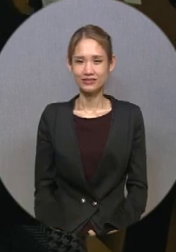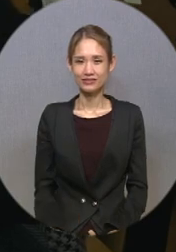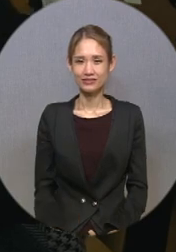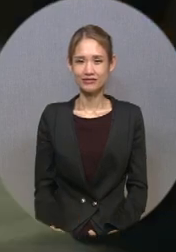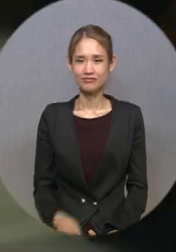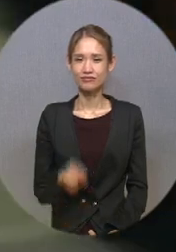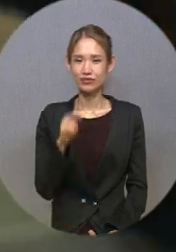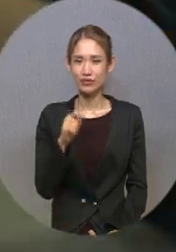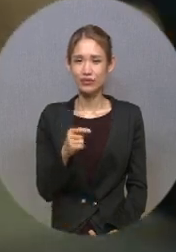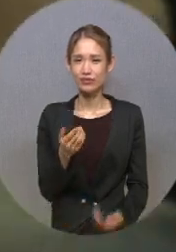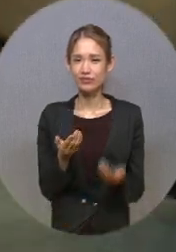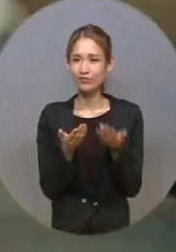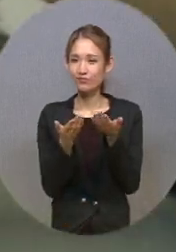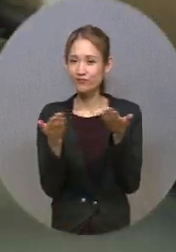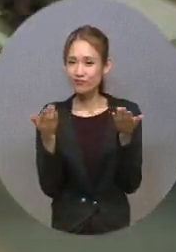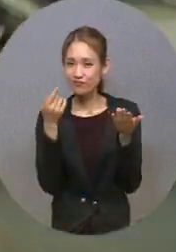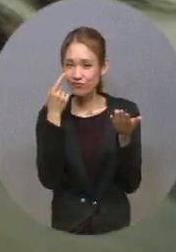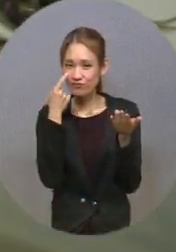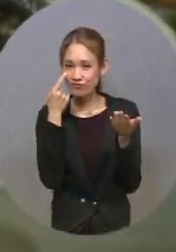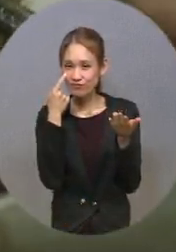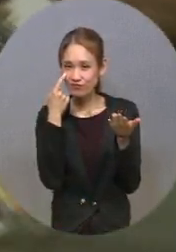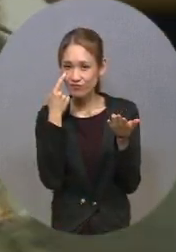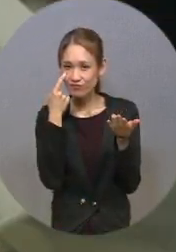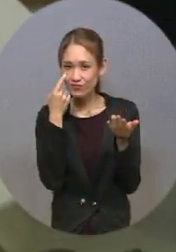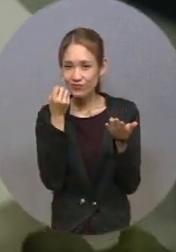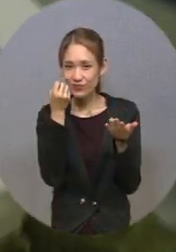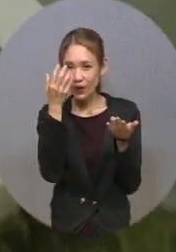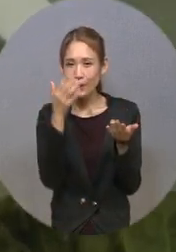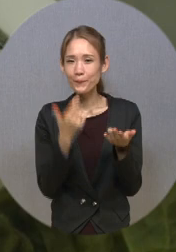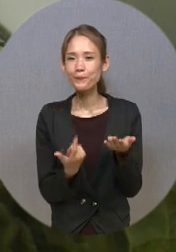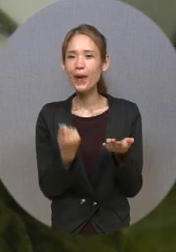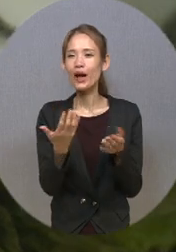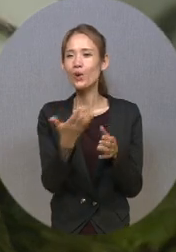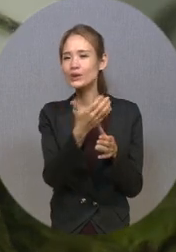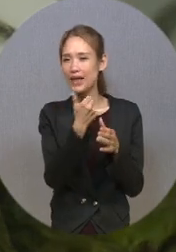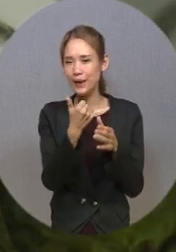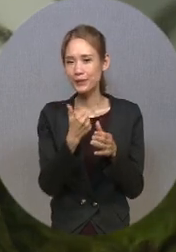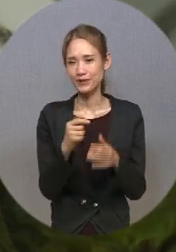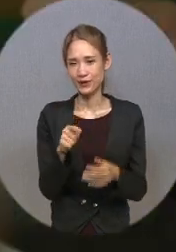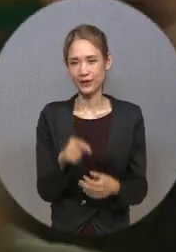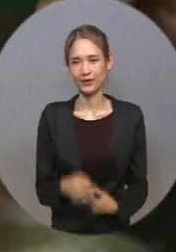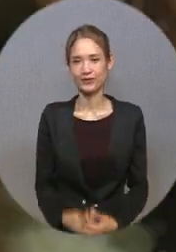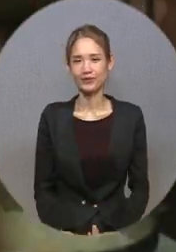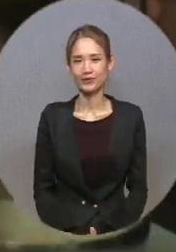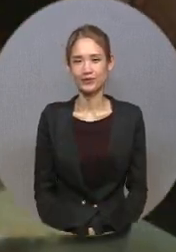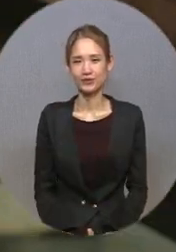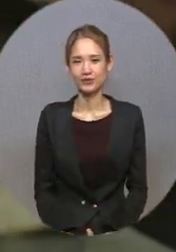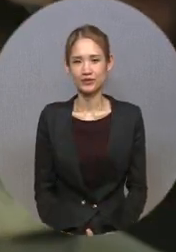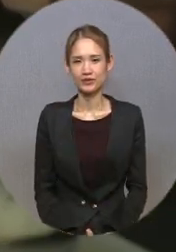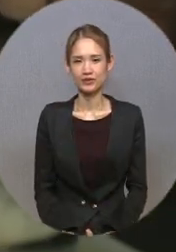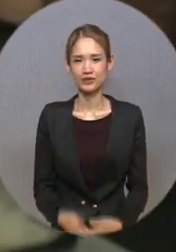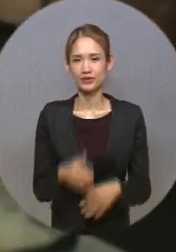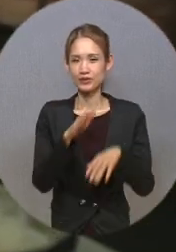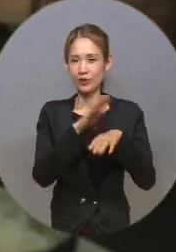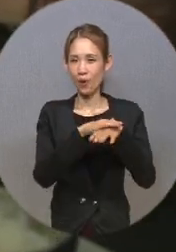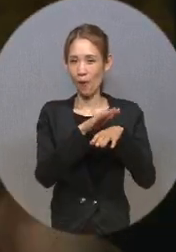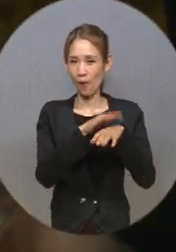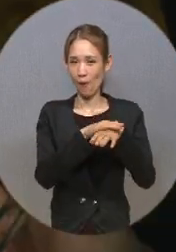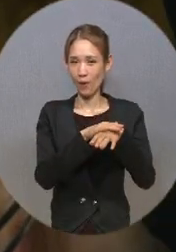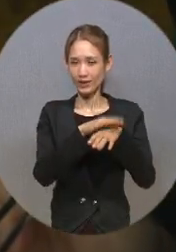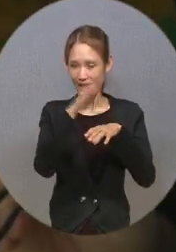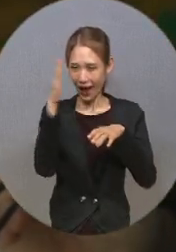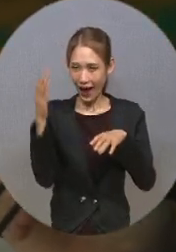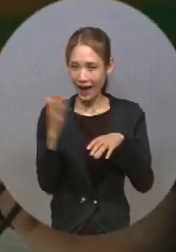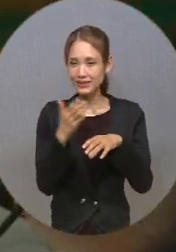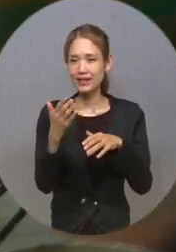한번 이거 한번 보세요. 이게 이 신형 한번 보여. 금방 잡아온 거다. 금방 잡아온 거래요. 우리가 손으로 다 수작을 해 여기가.